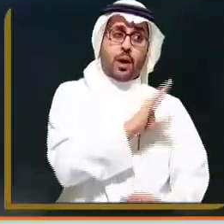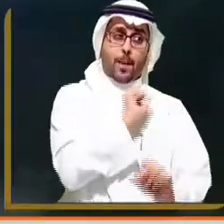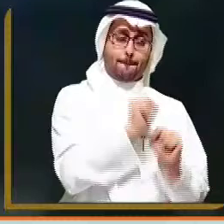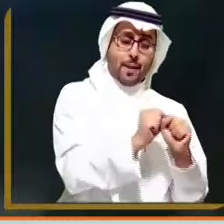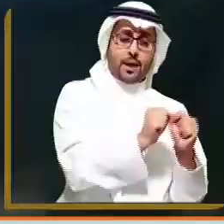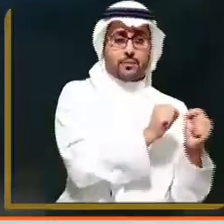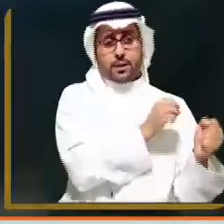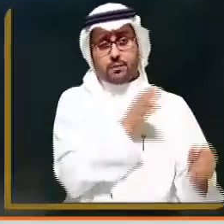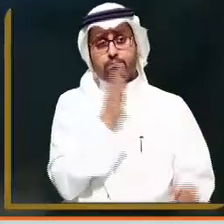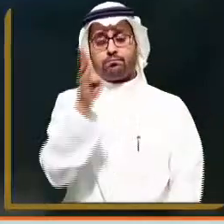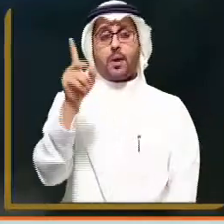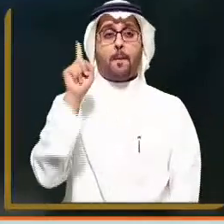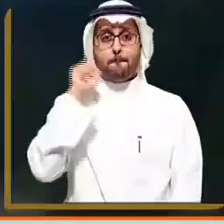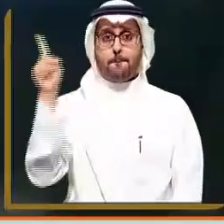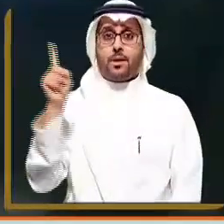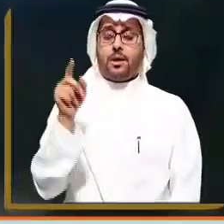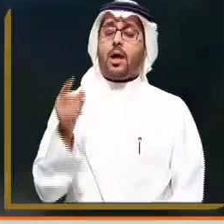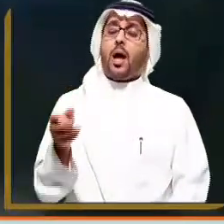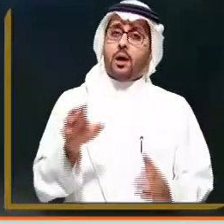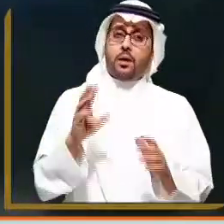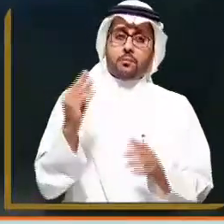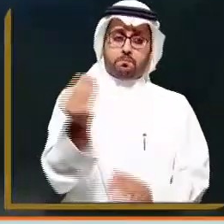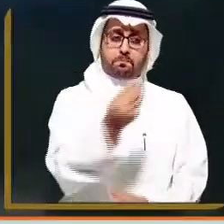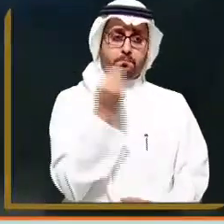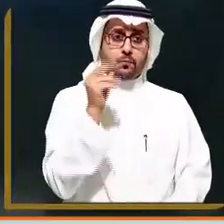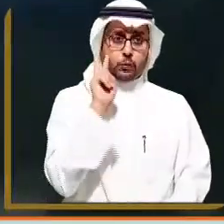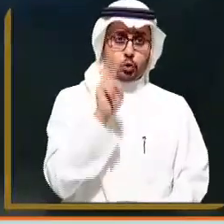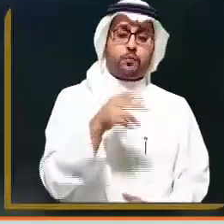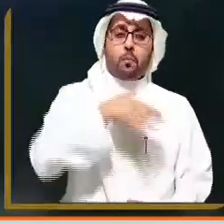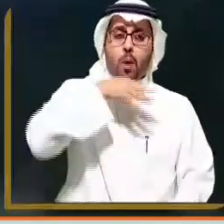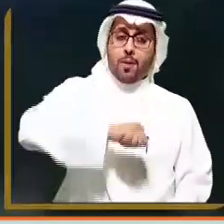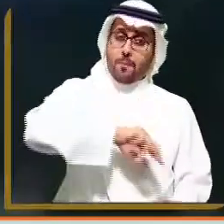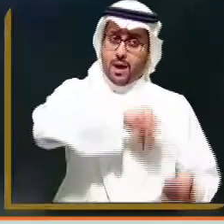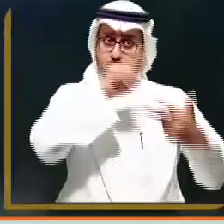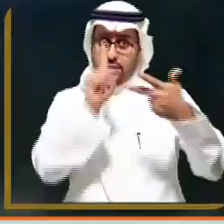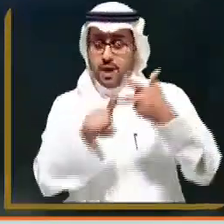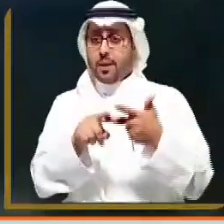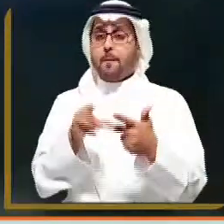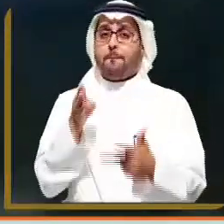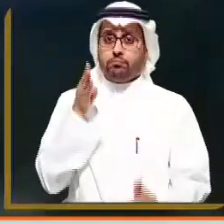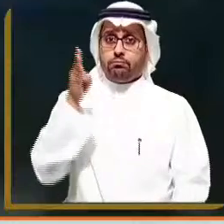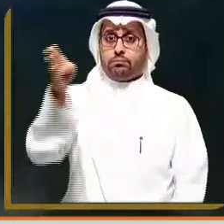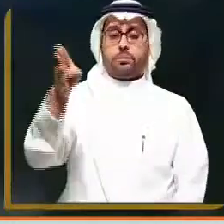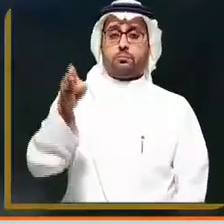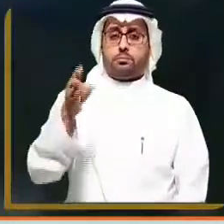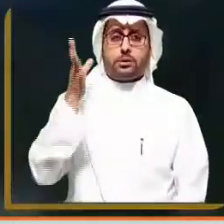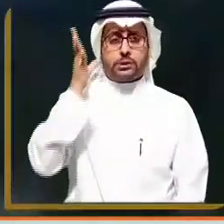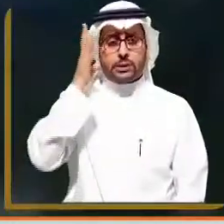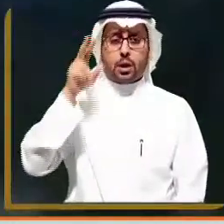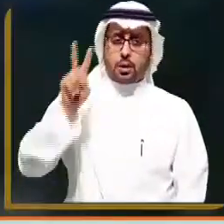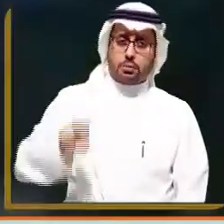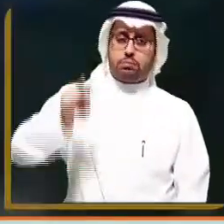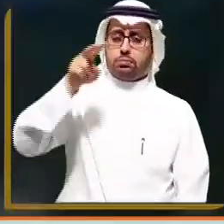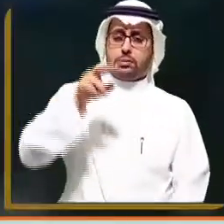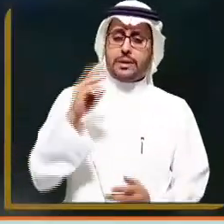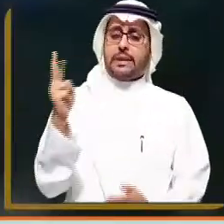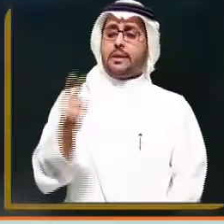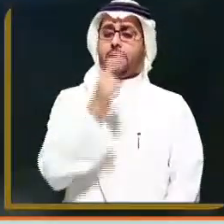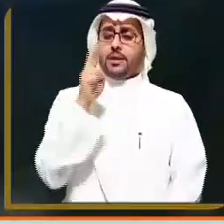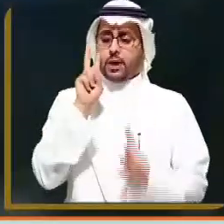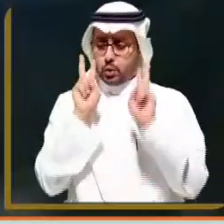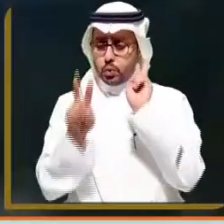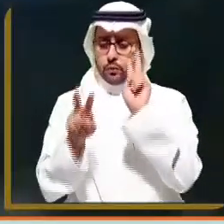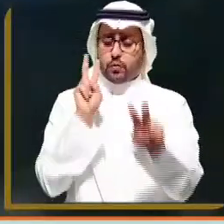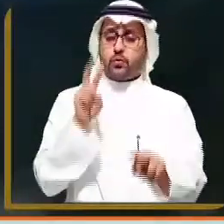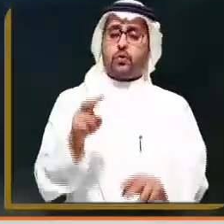بالمراقبين والمراقبات أيضا في القسم النسائي، وأيضا مع التقيد بالإجراءات الاحترازية والتدابير الوقائية لمكافحة فيروس